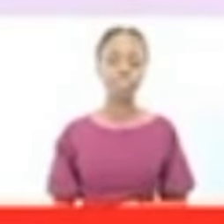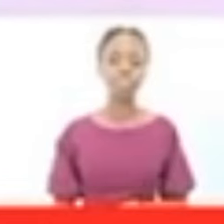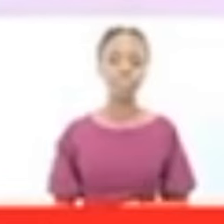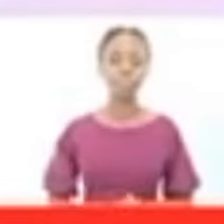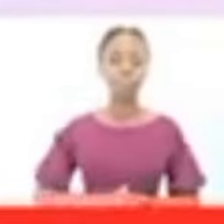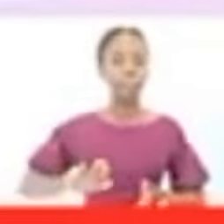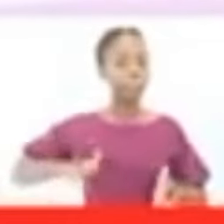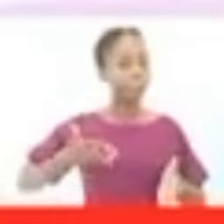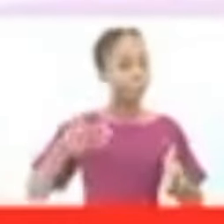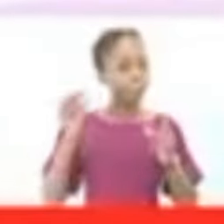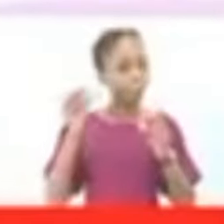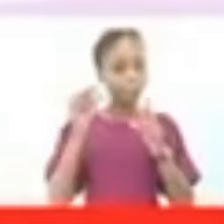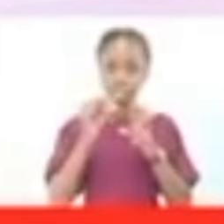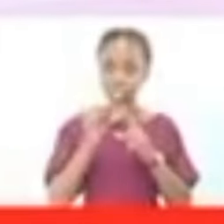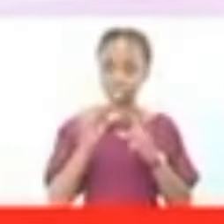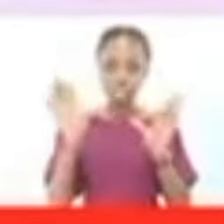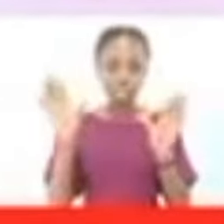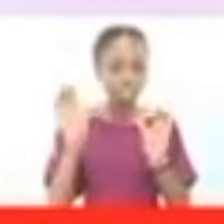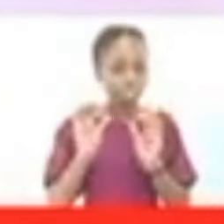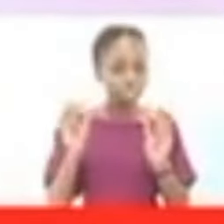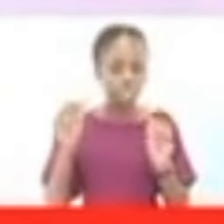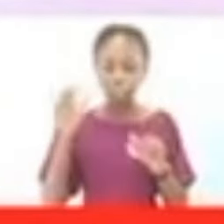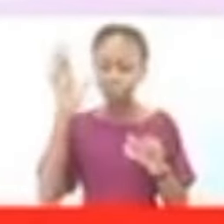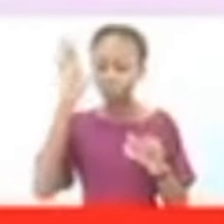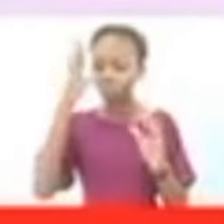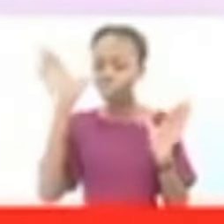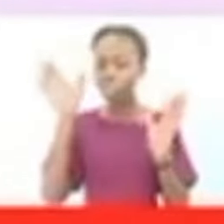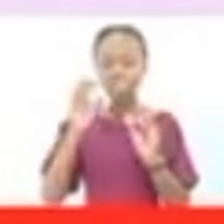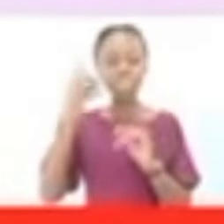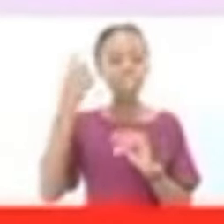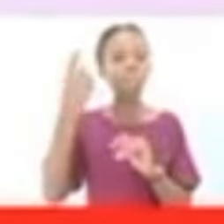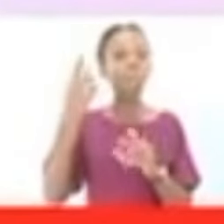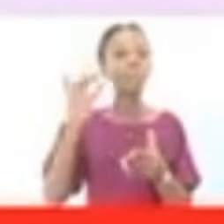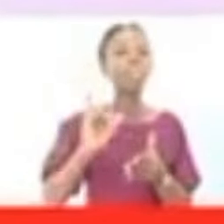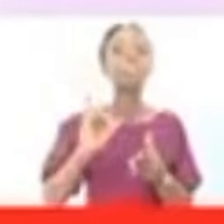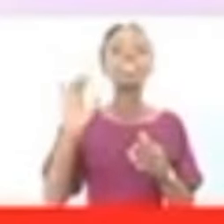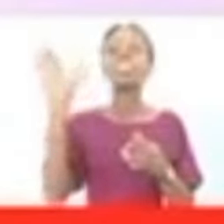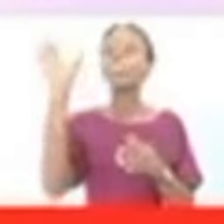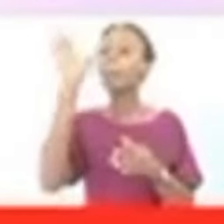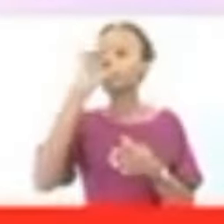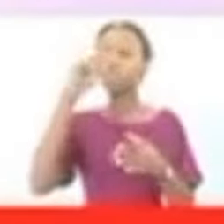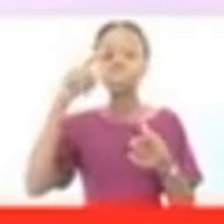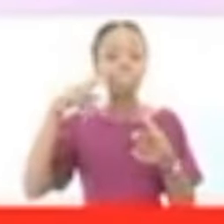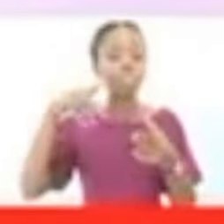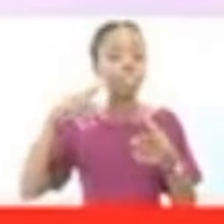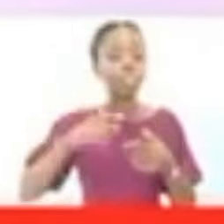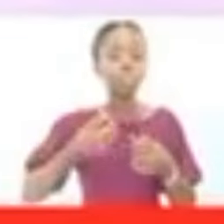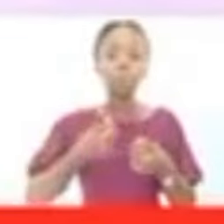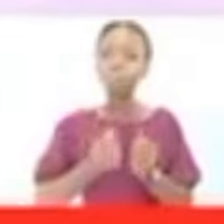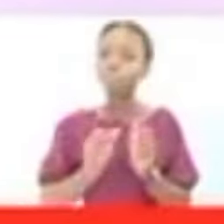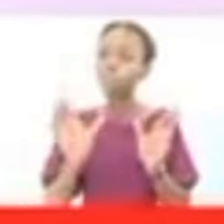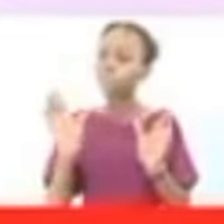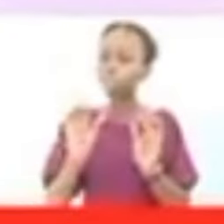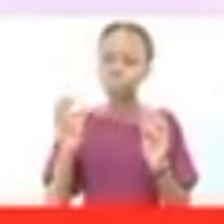Na haya maneno yangu hakuna uongo, na hakuna moja itakosa kutimia.